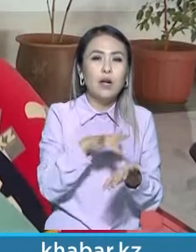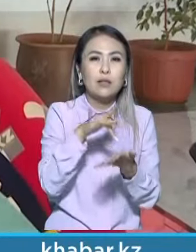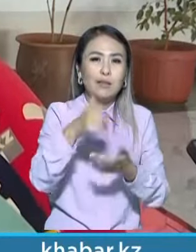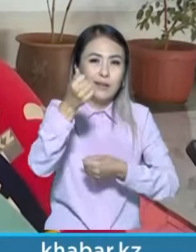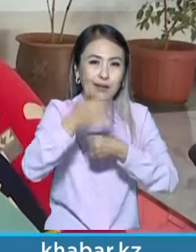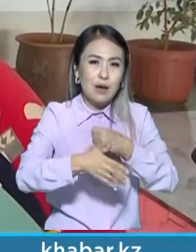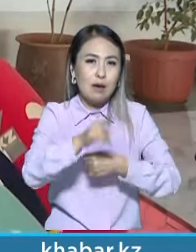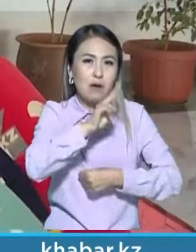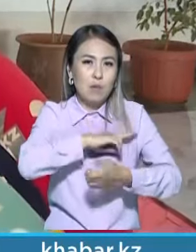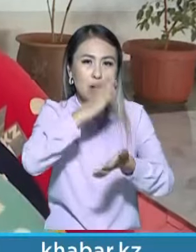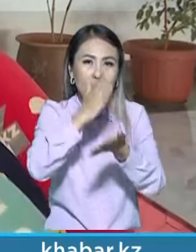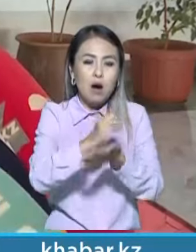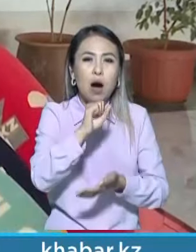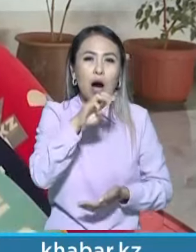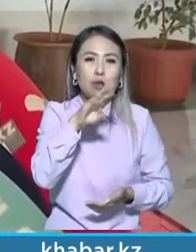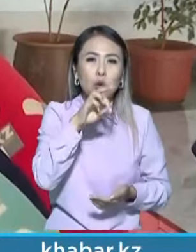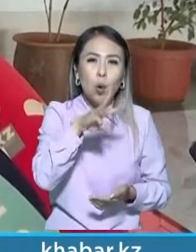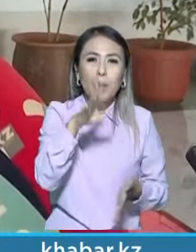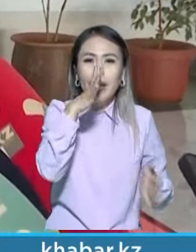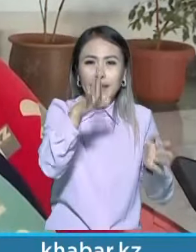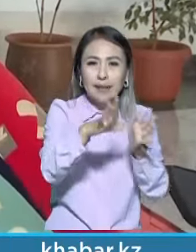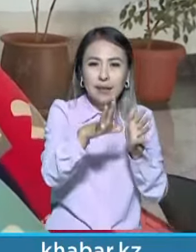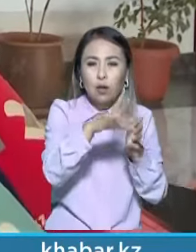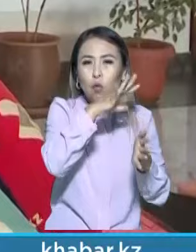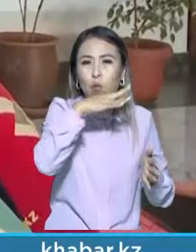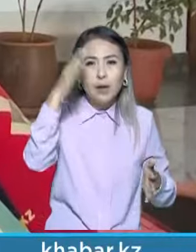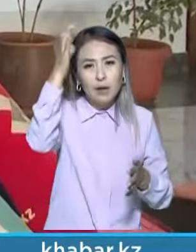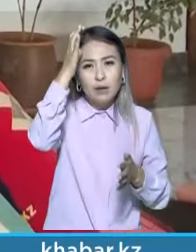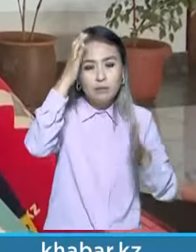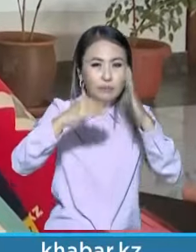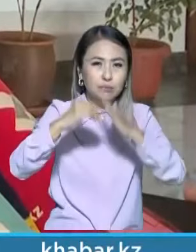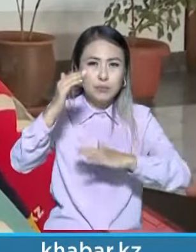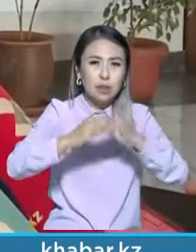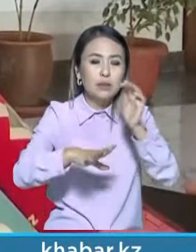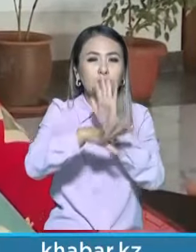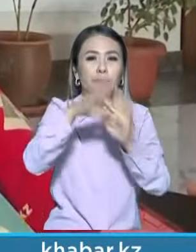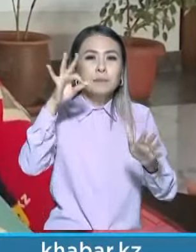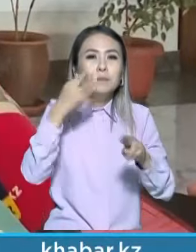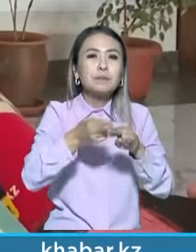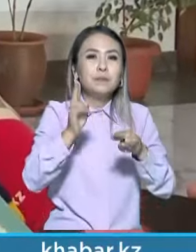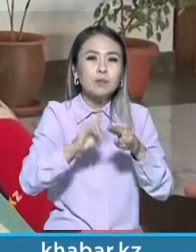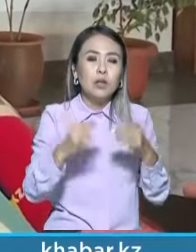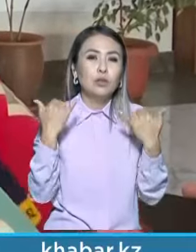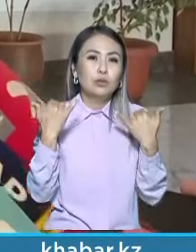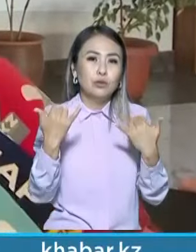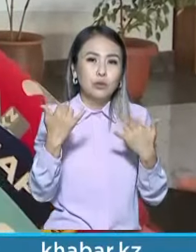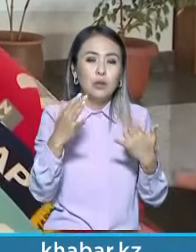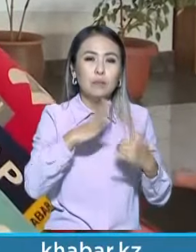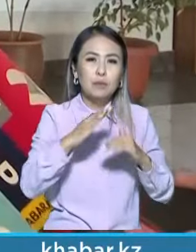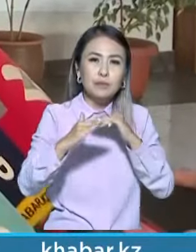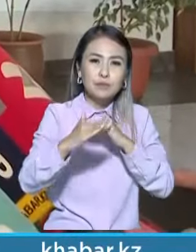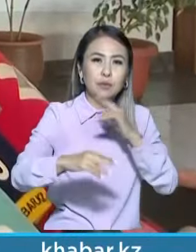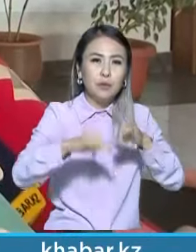жатыр. Онда атом энергетикасын дамытуға қатысты көптеген ғылыми тәжірибелік жұмыстар қолға алынған. Сондықтан атом электр станциясын